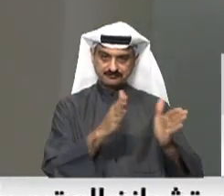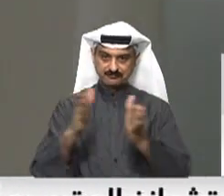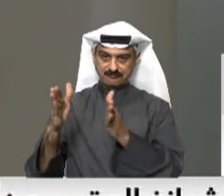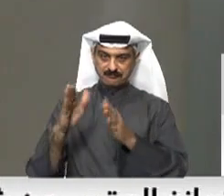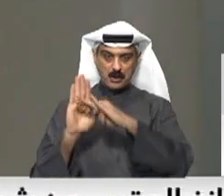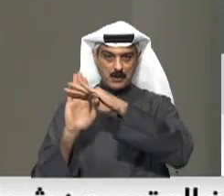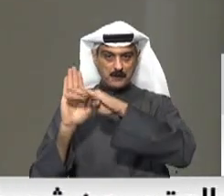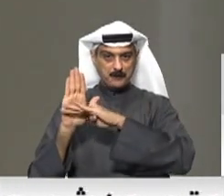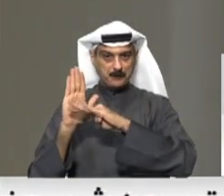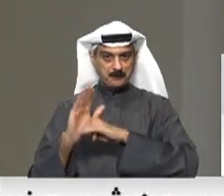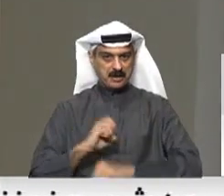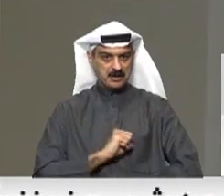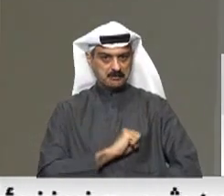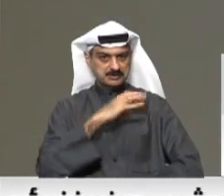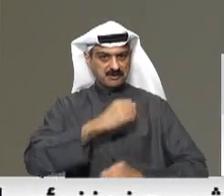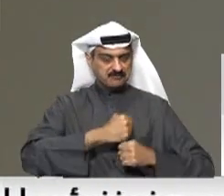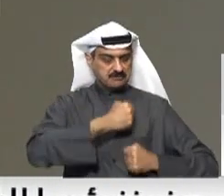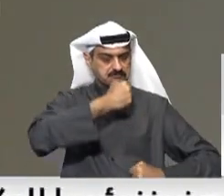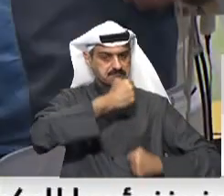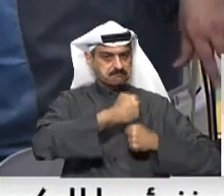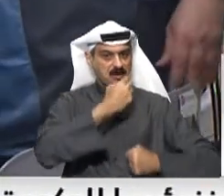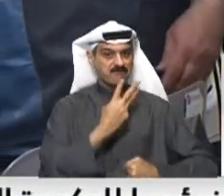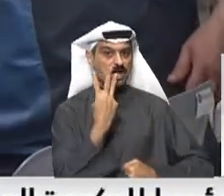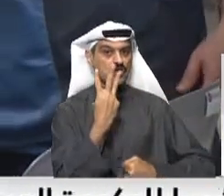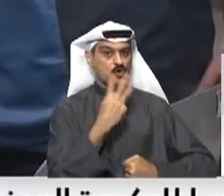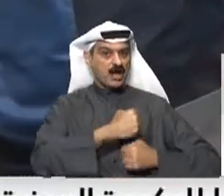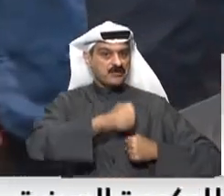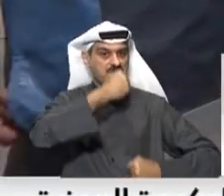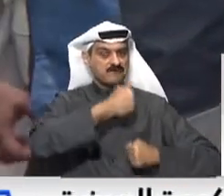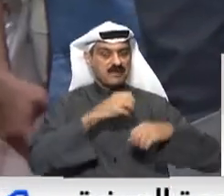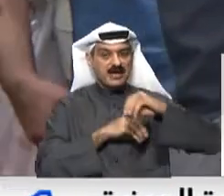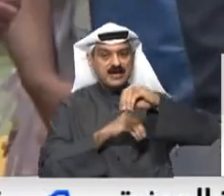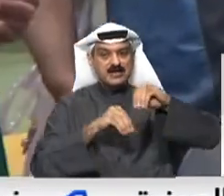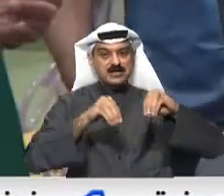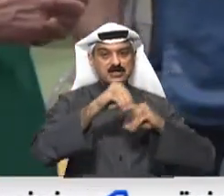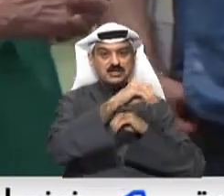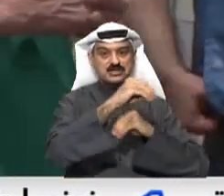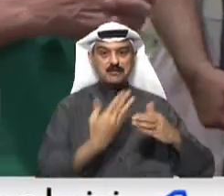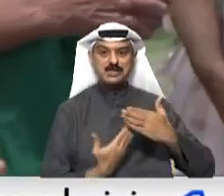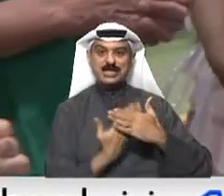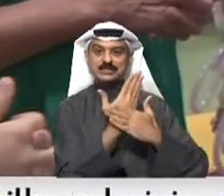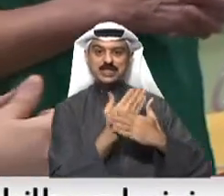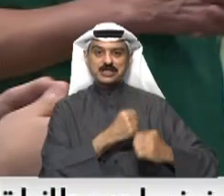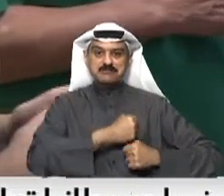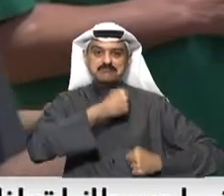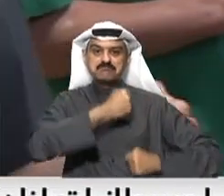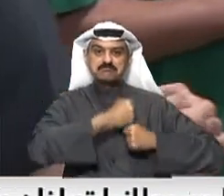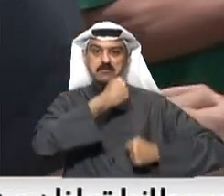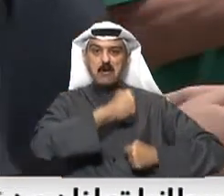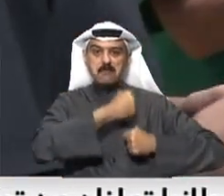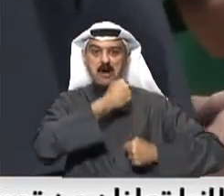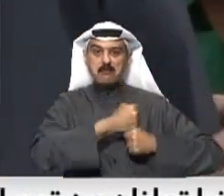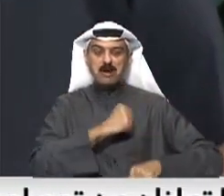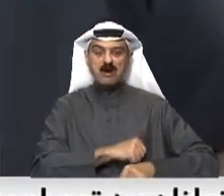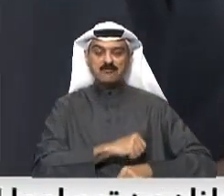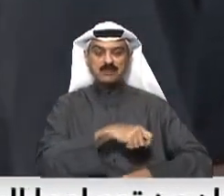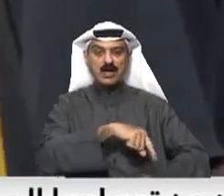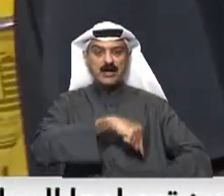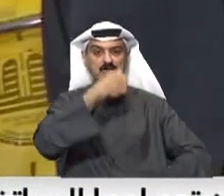لعلاج أمراض الصمام القلبي الثلاثية عن طريق تبديل وتركيب صمام جديد أو عن طريق القسطرة